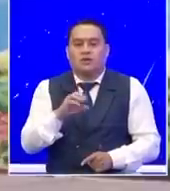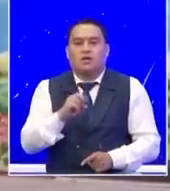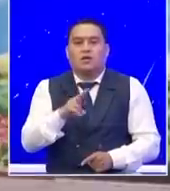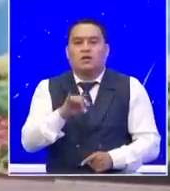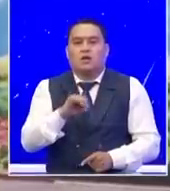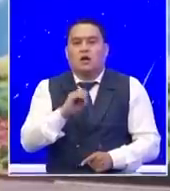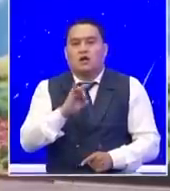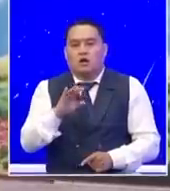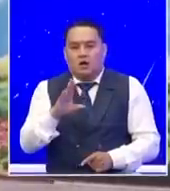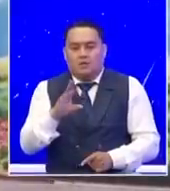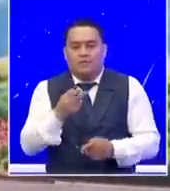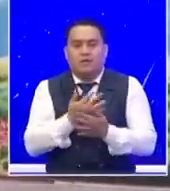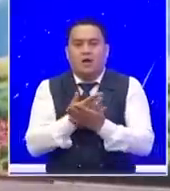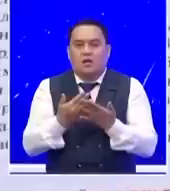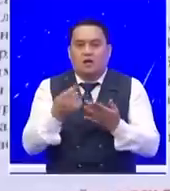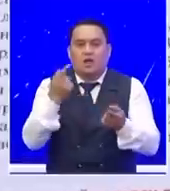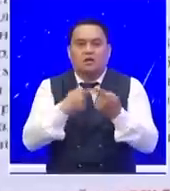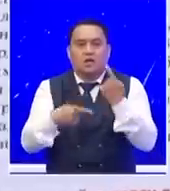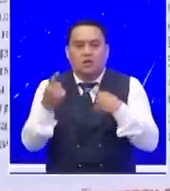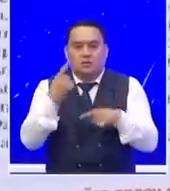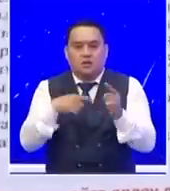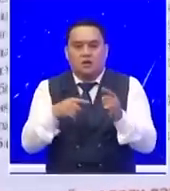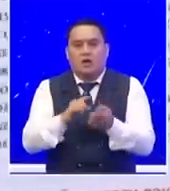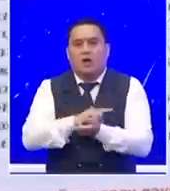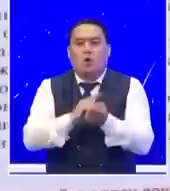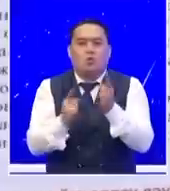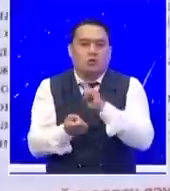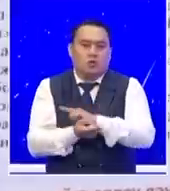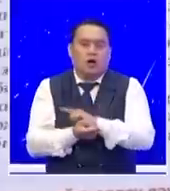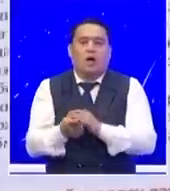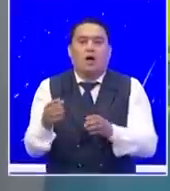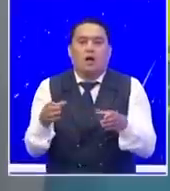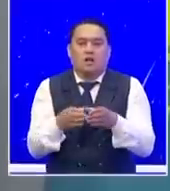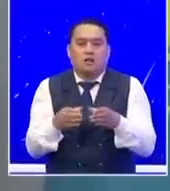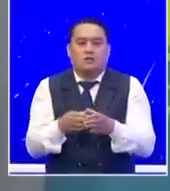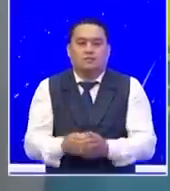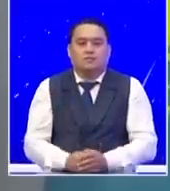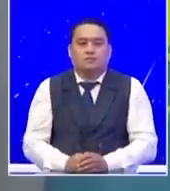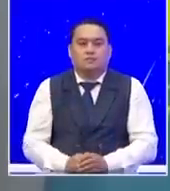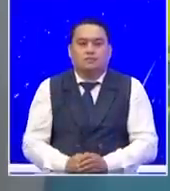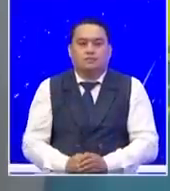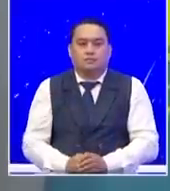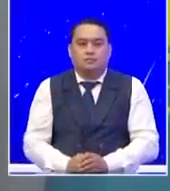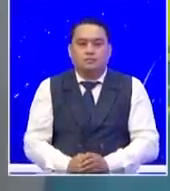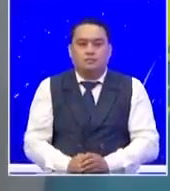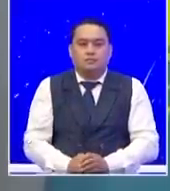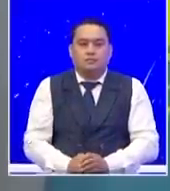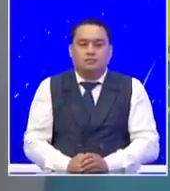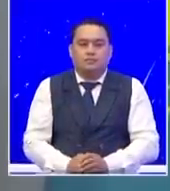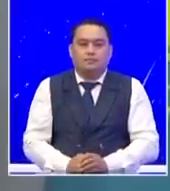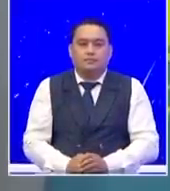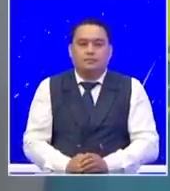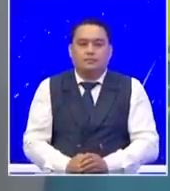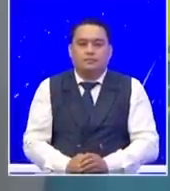Болатқан Тайжанов сынды тағы да басқа ғалымдар аударған. Туынды 6 бөлімнен тұрады. Негізгі еңбегінің басты мәселесі